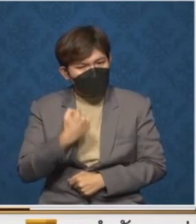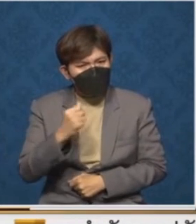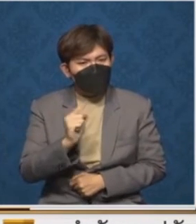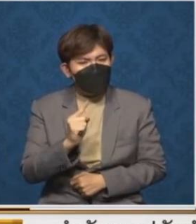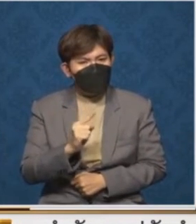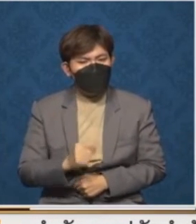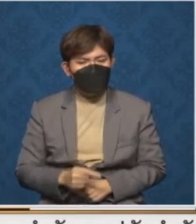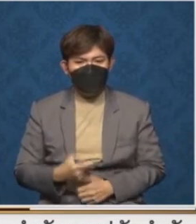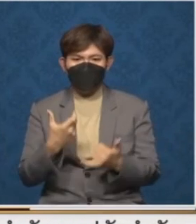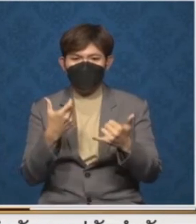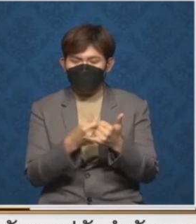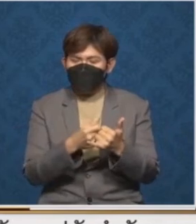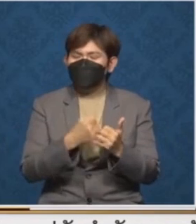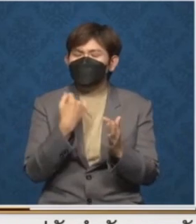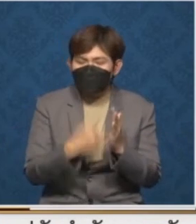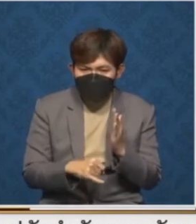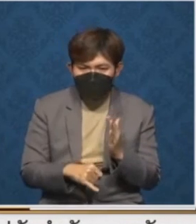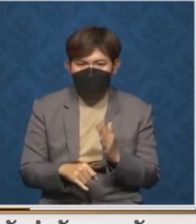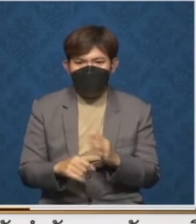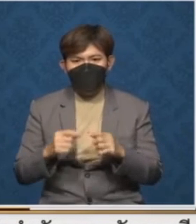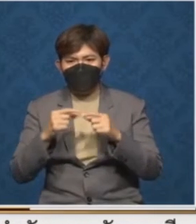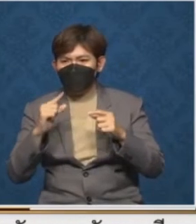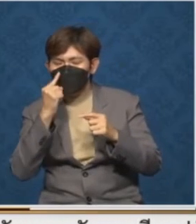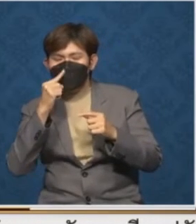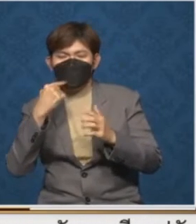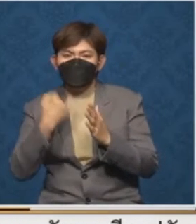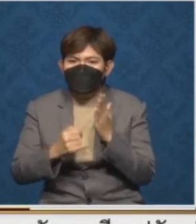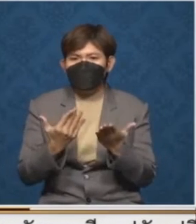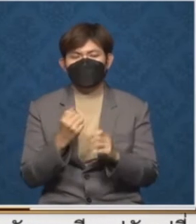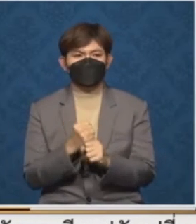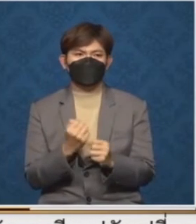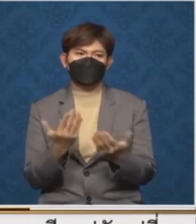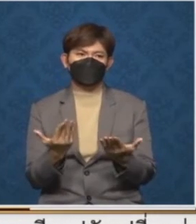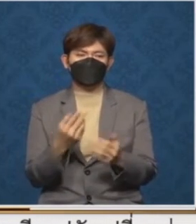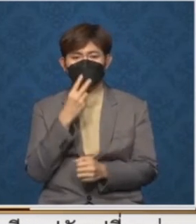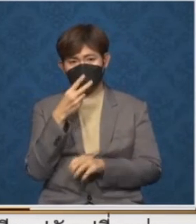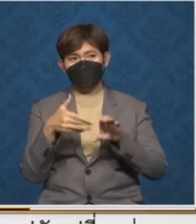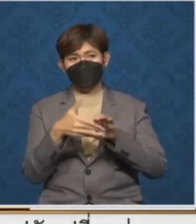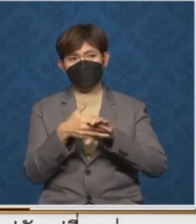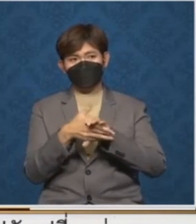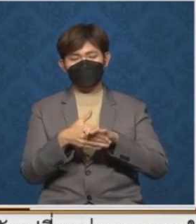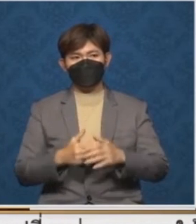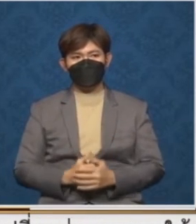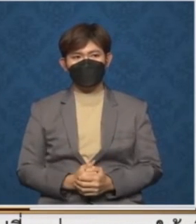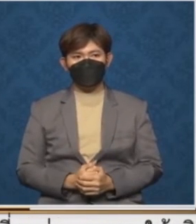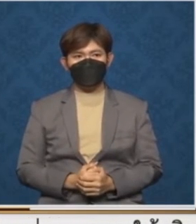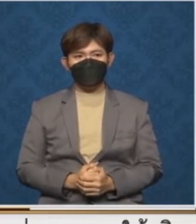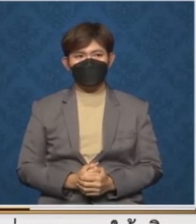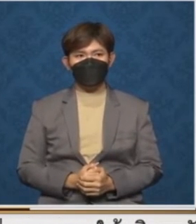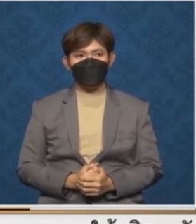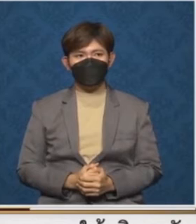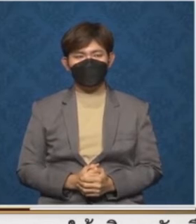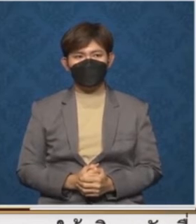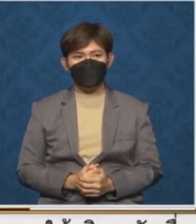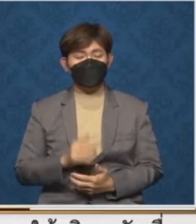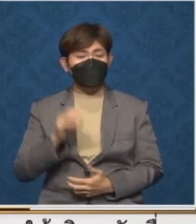ถ่ายบาปนะผิดมาตั้งเยอะแล้คนถายตายเป็มืนสบแล้วปากฏว่านะ19 สิงหาขาวออกมา